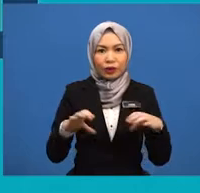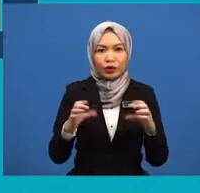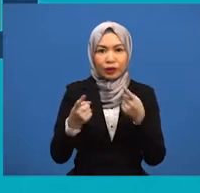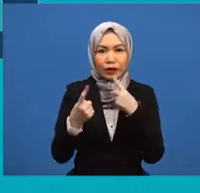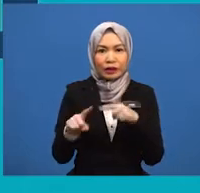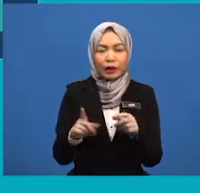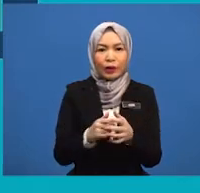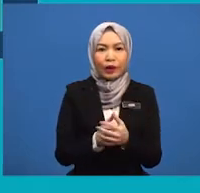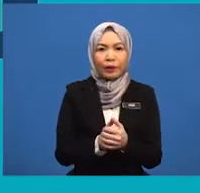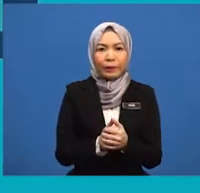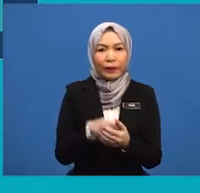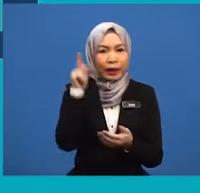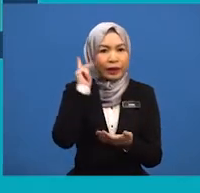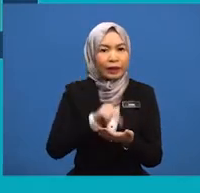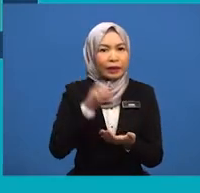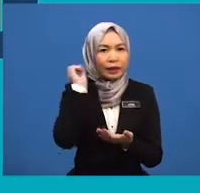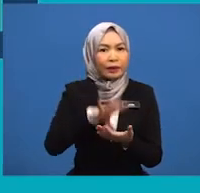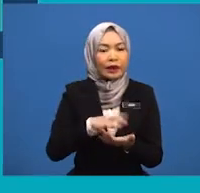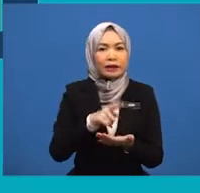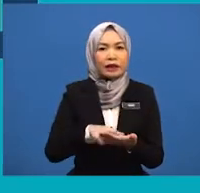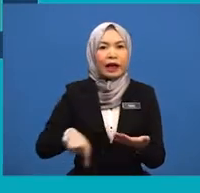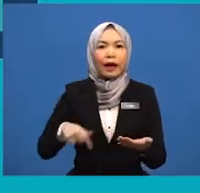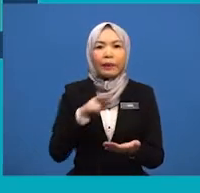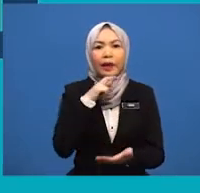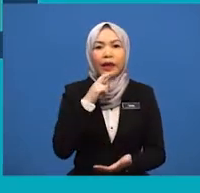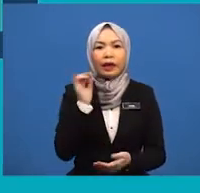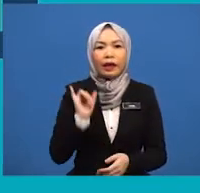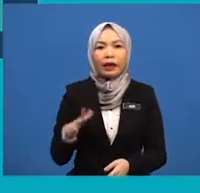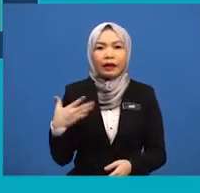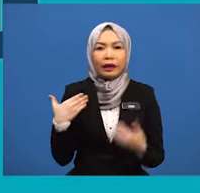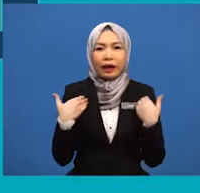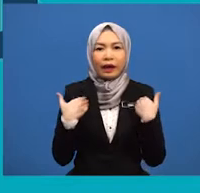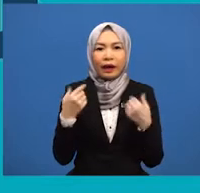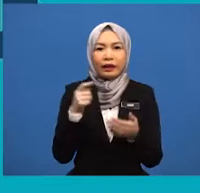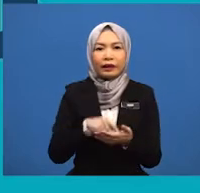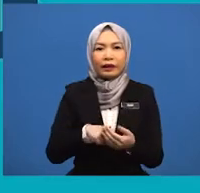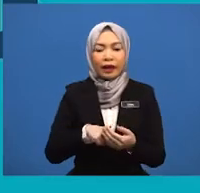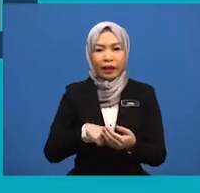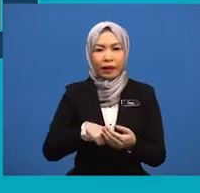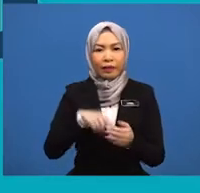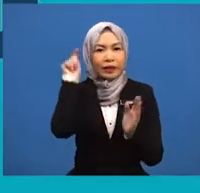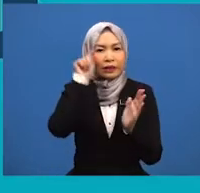Mula-mula, kenal pasti apakah ralat yang terdapat dalam carta alir ini.